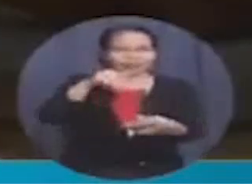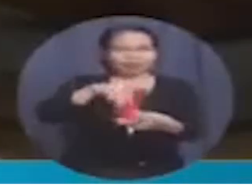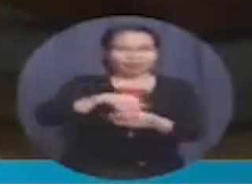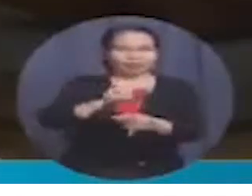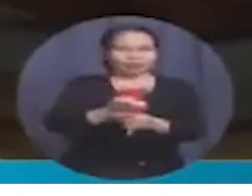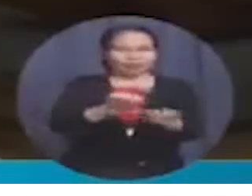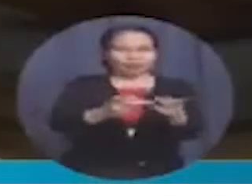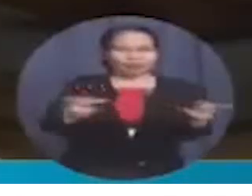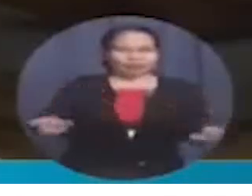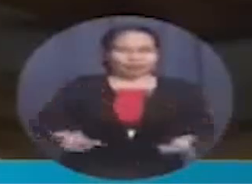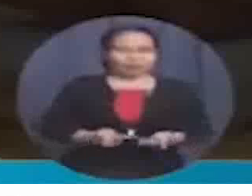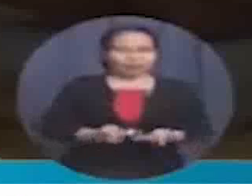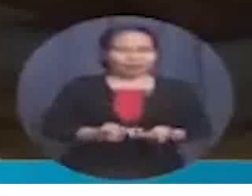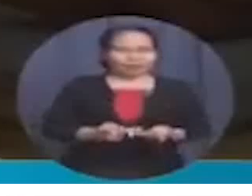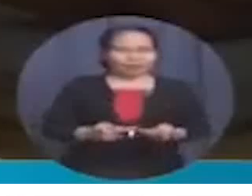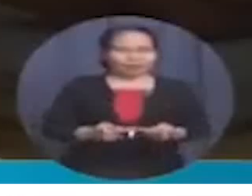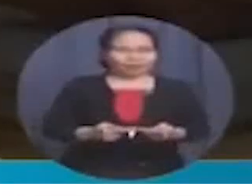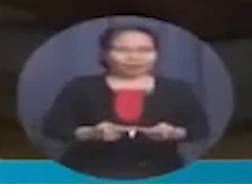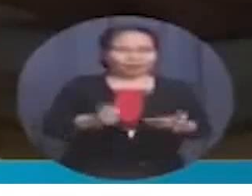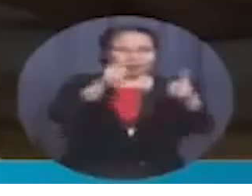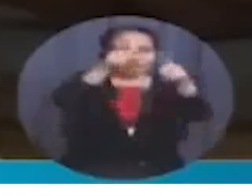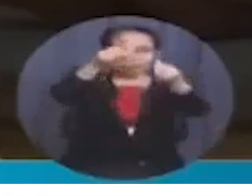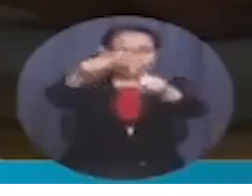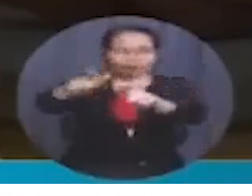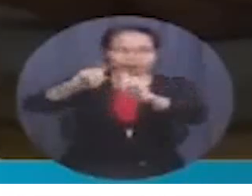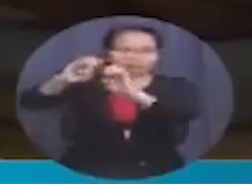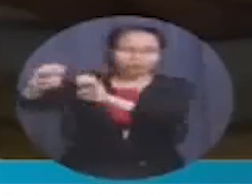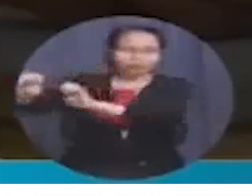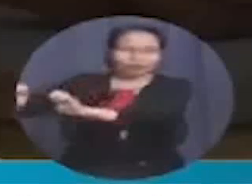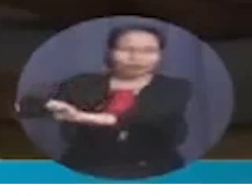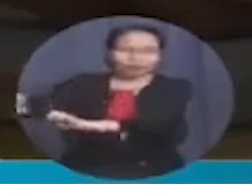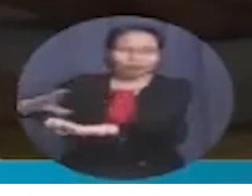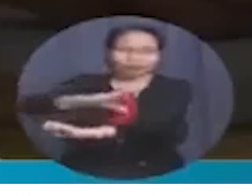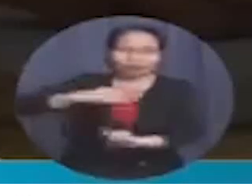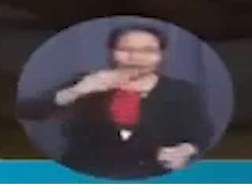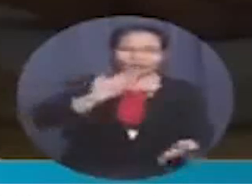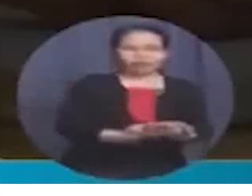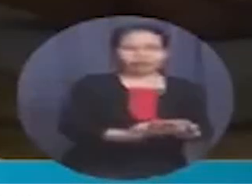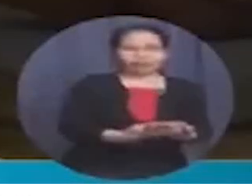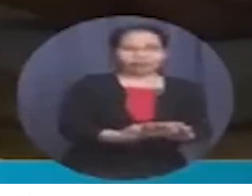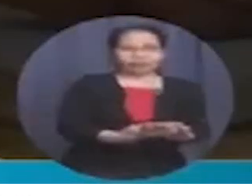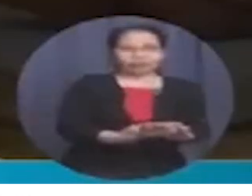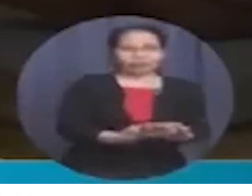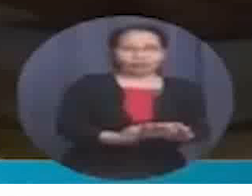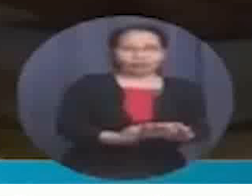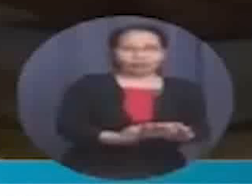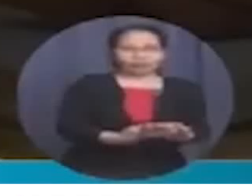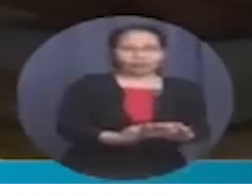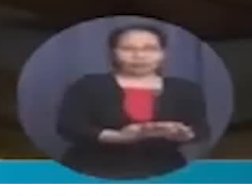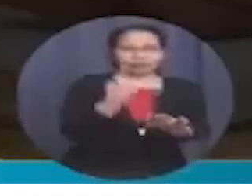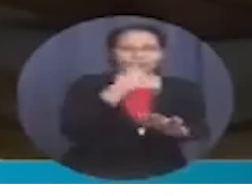Panginoon ay nasa bawat dako na nagbabantay sa masama at sa mabuti.